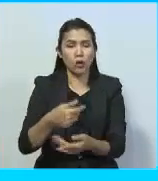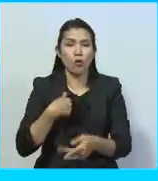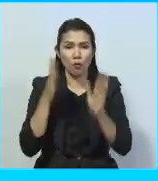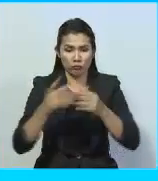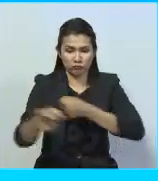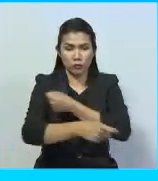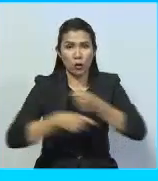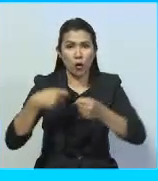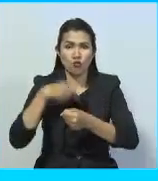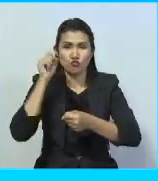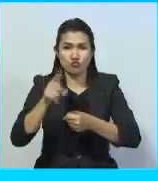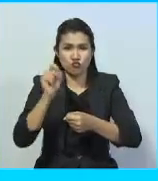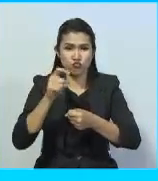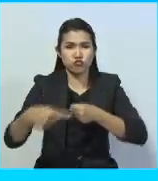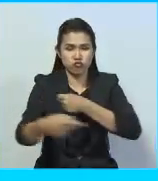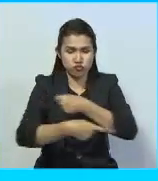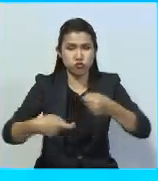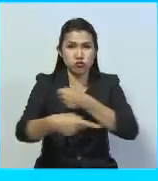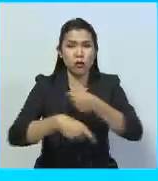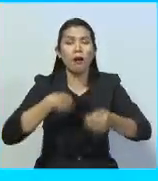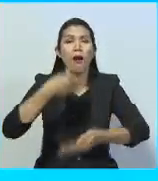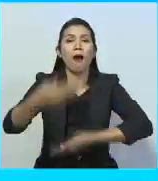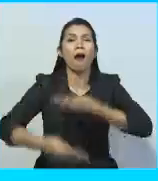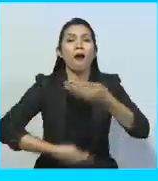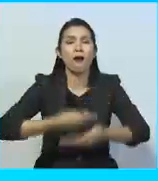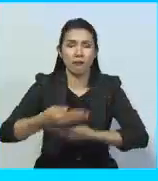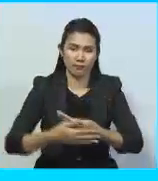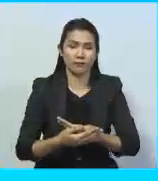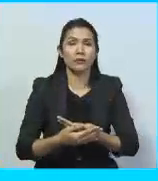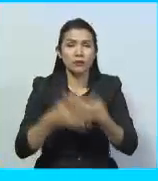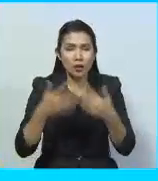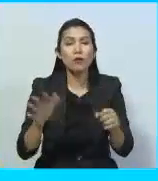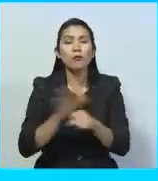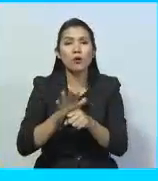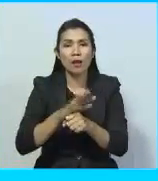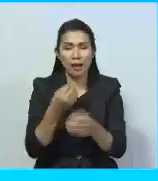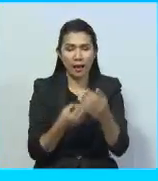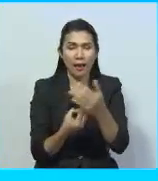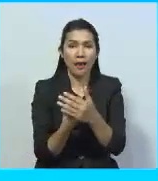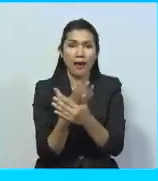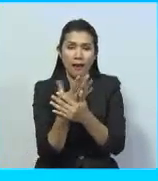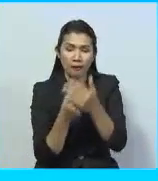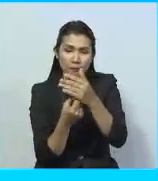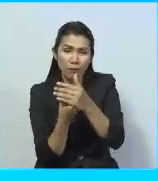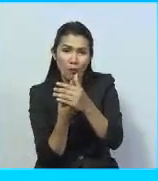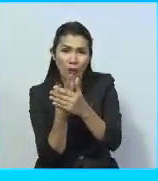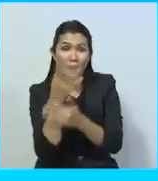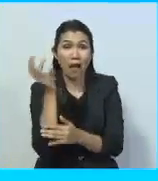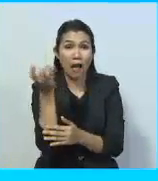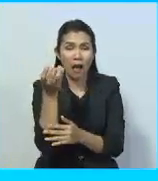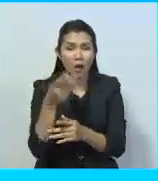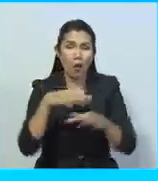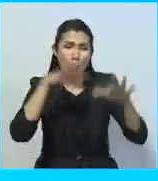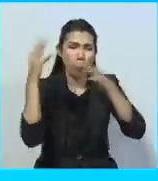เร่งเก็บเกี่ยวให้มีการนำไปขายได้นะคะประกอบกับต้นข้าวบางส่วนก็ถูกลมพัดจน